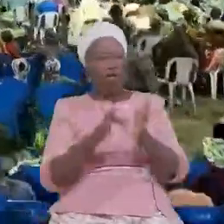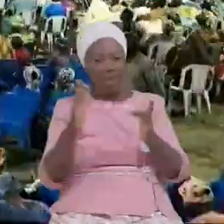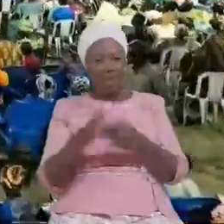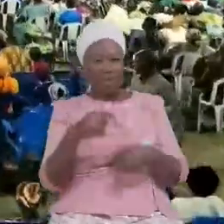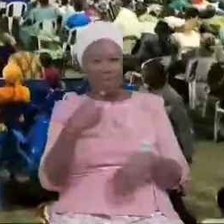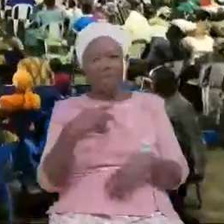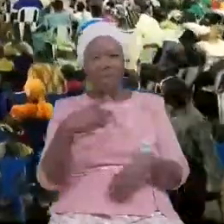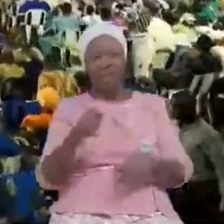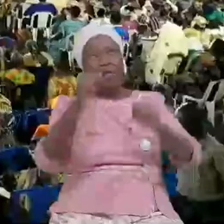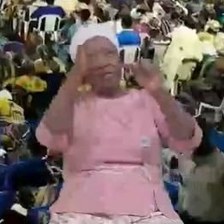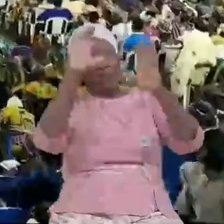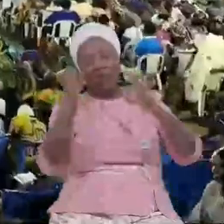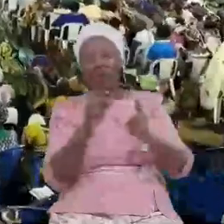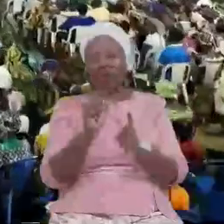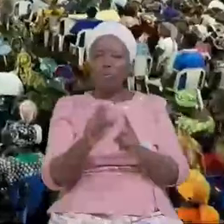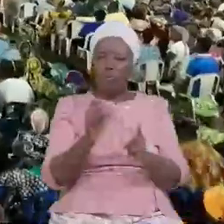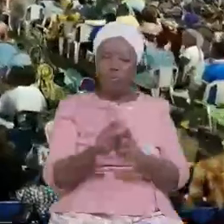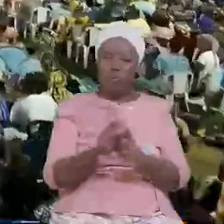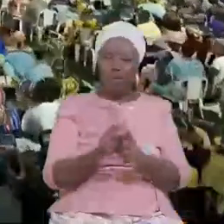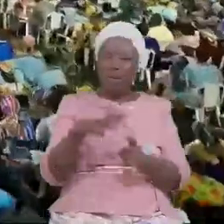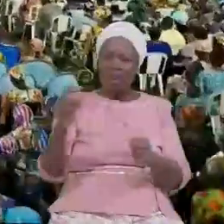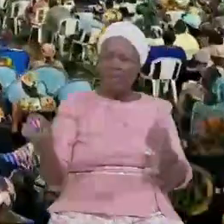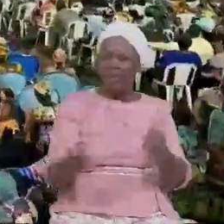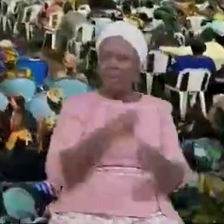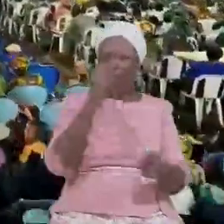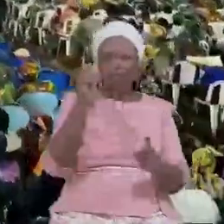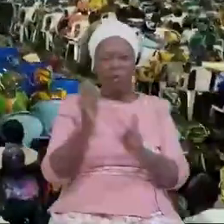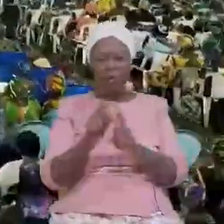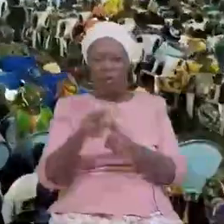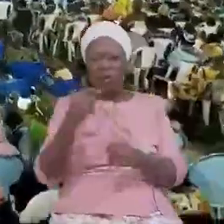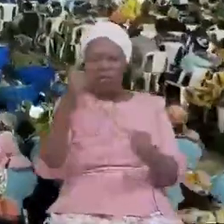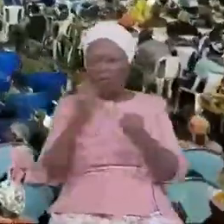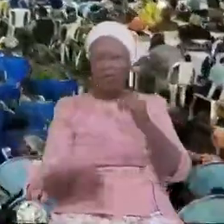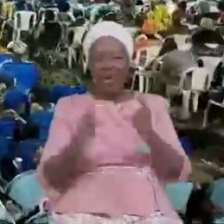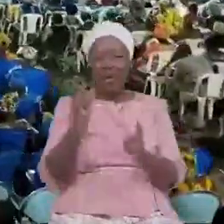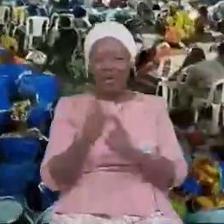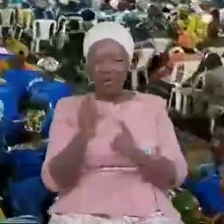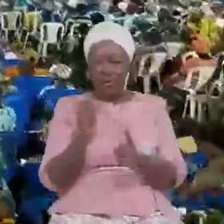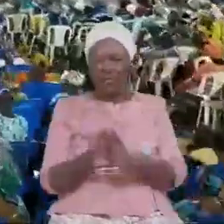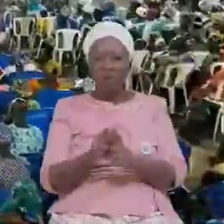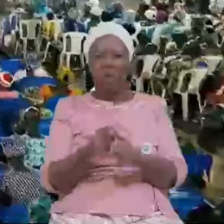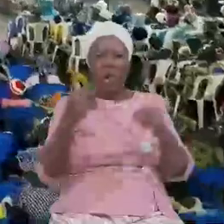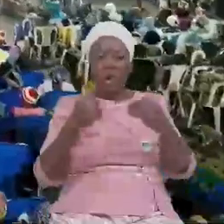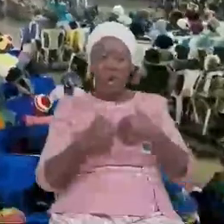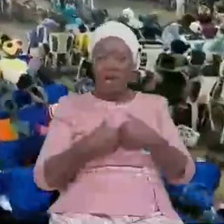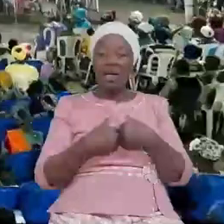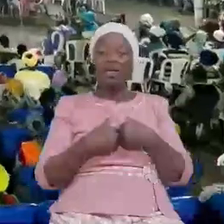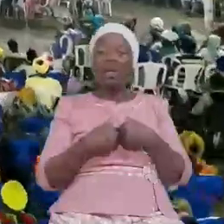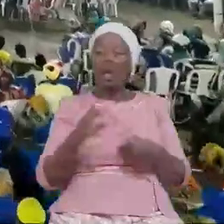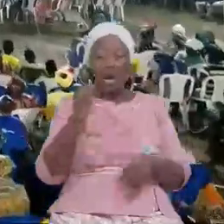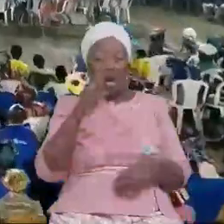Mais lorsque Jésus a parlé, c'est-à-dire la parole du Père, la parole suprême, la parole finale, ses péchés qui